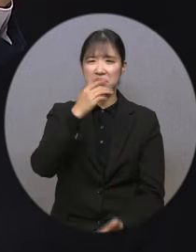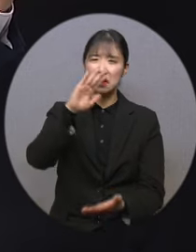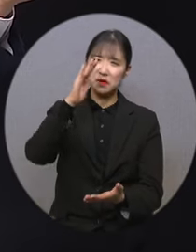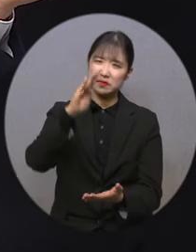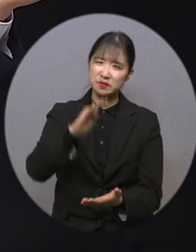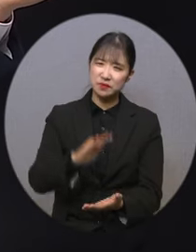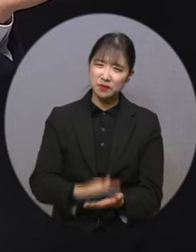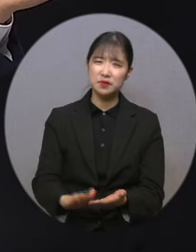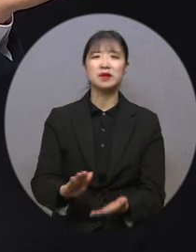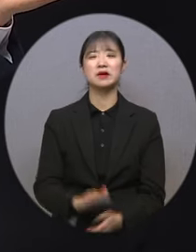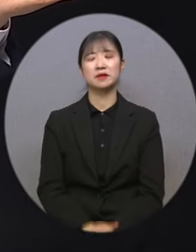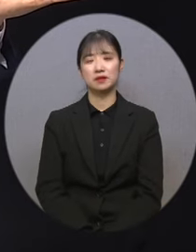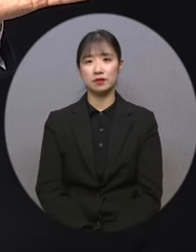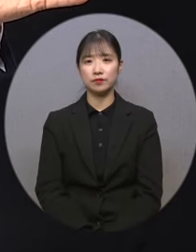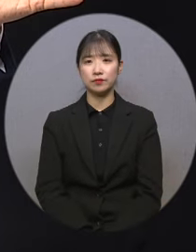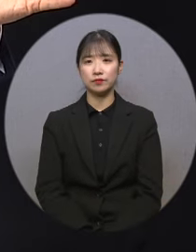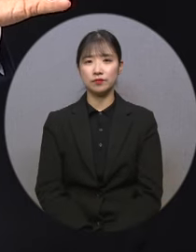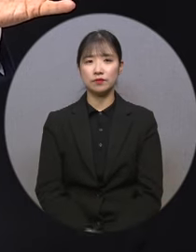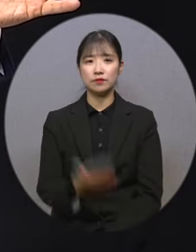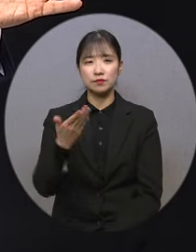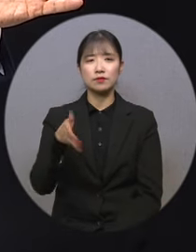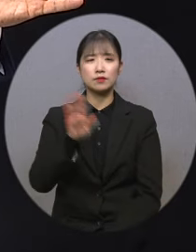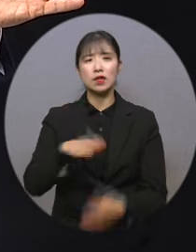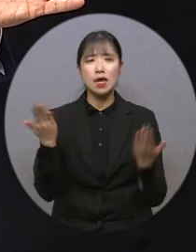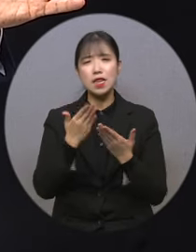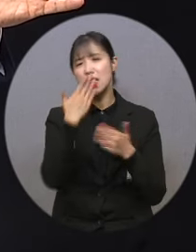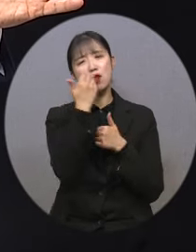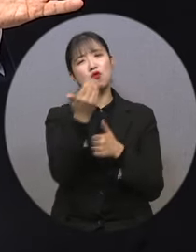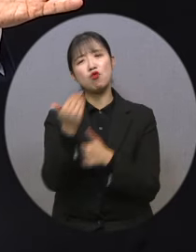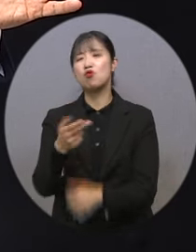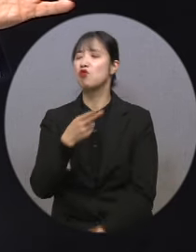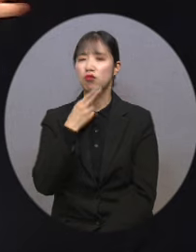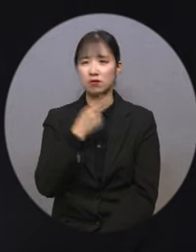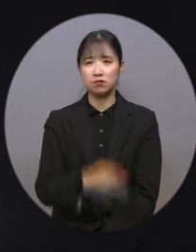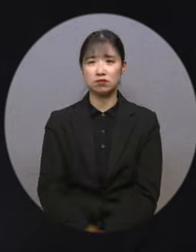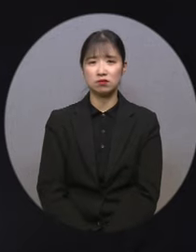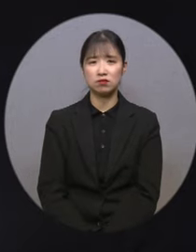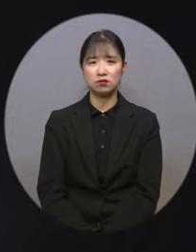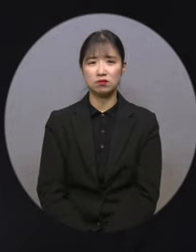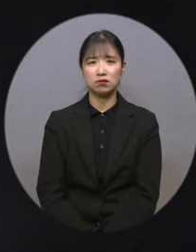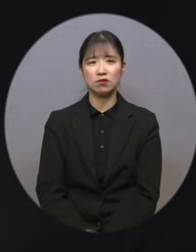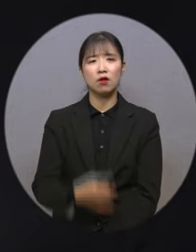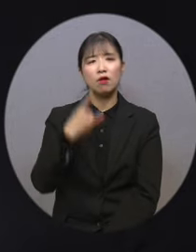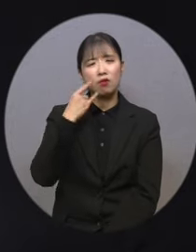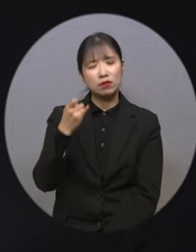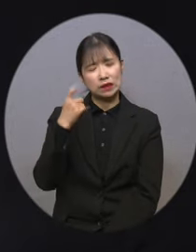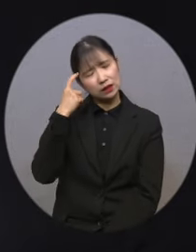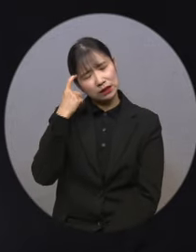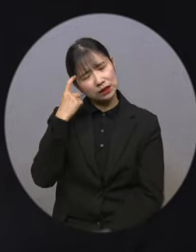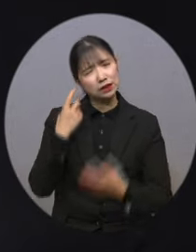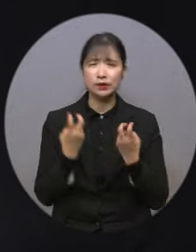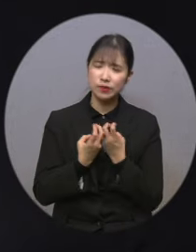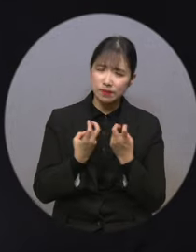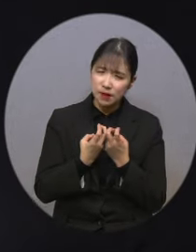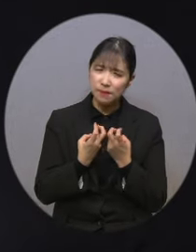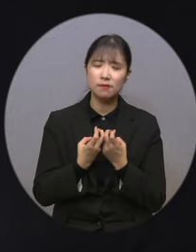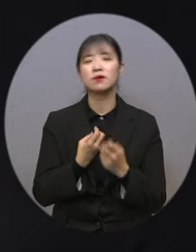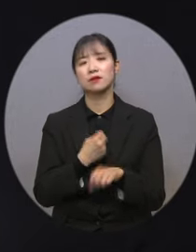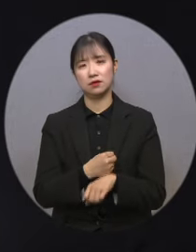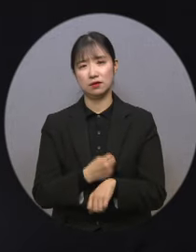쌀을 있더라구요 근데 1 5 라는 사람을 없어 그러면 그걸 어머니는 계산 하고 있는거예요